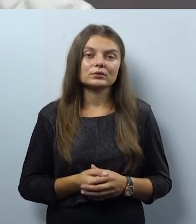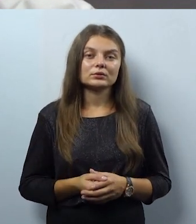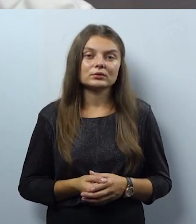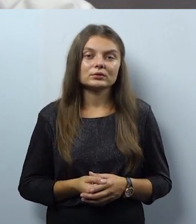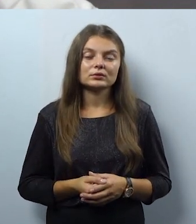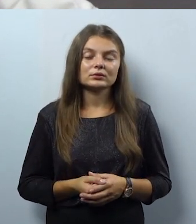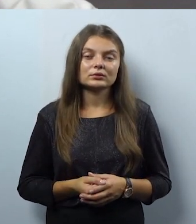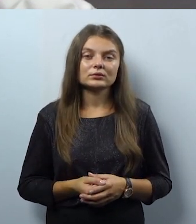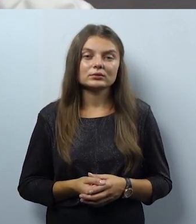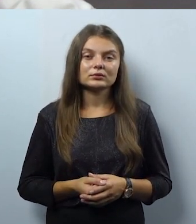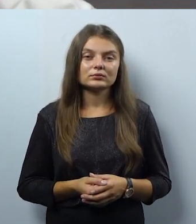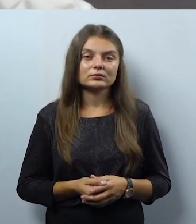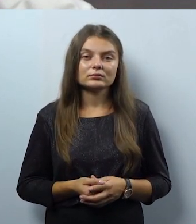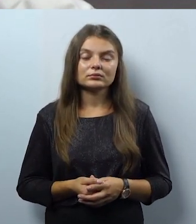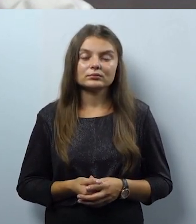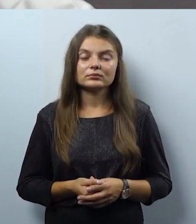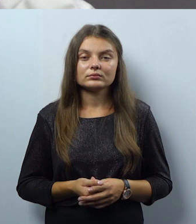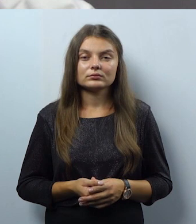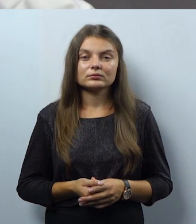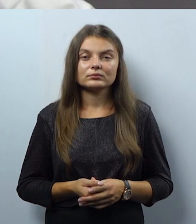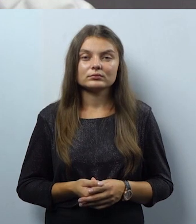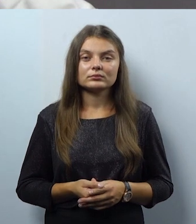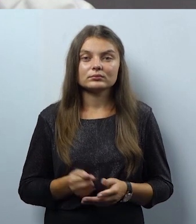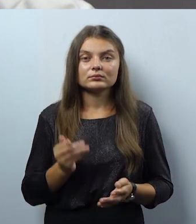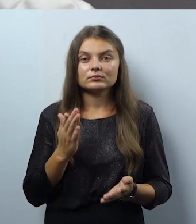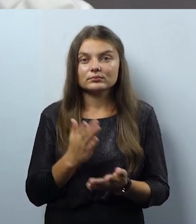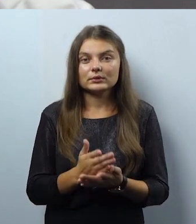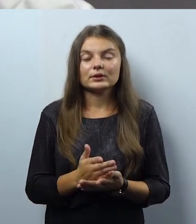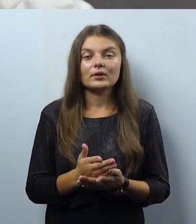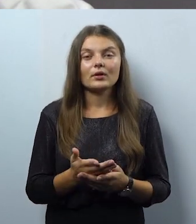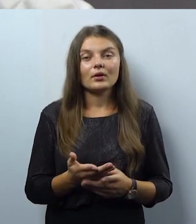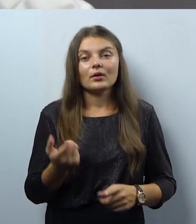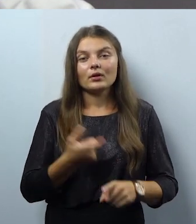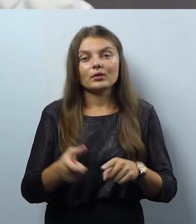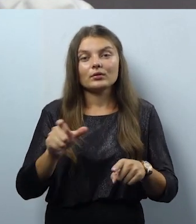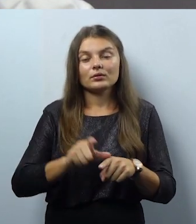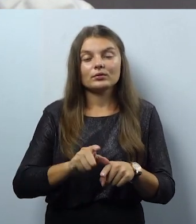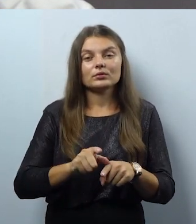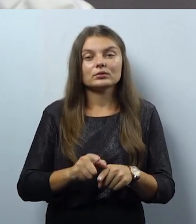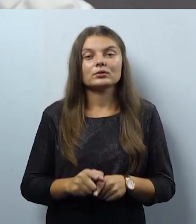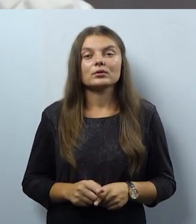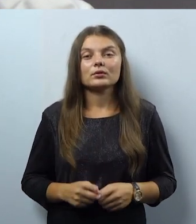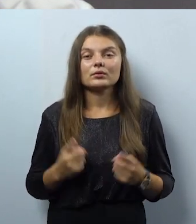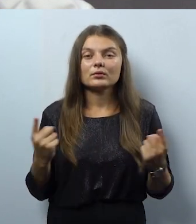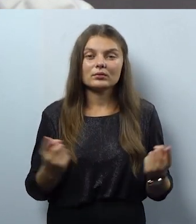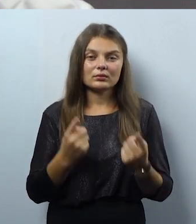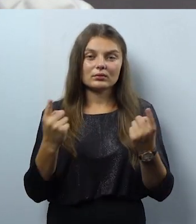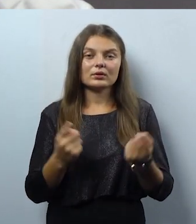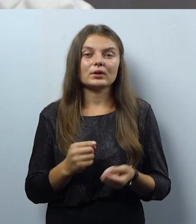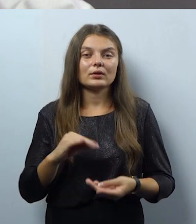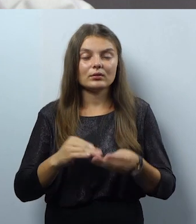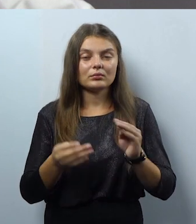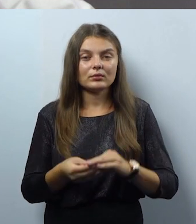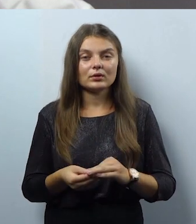термін експлуатації обладнання на станції вже дуже великий, він пройшов всі проєктні